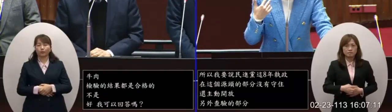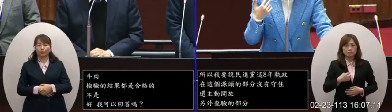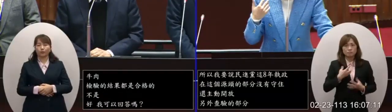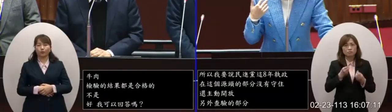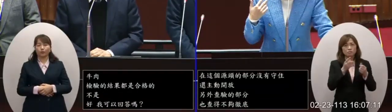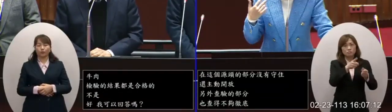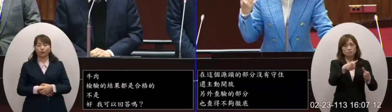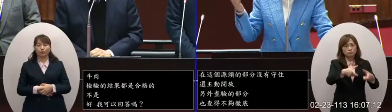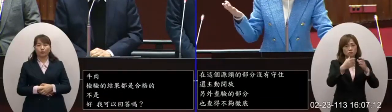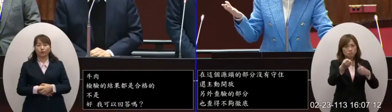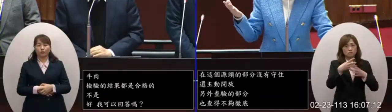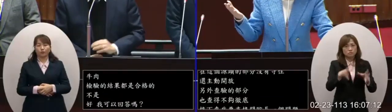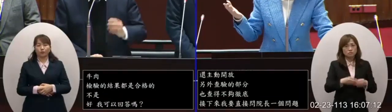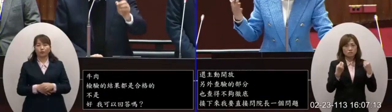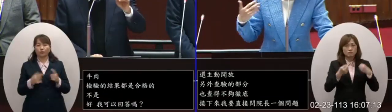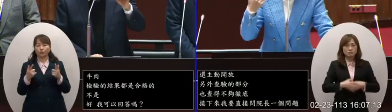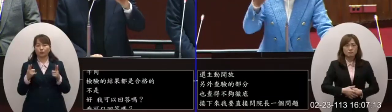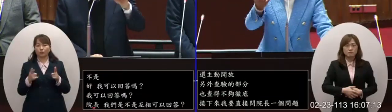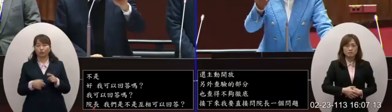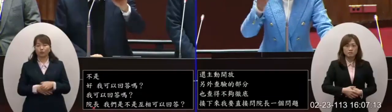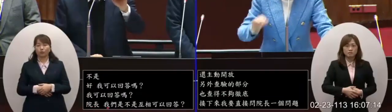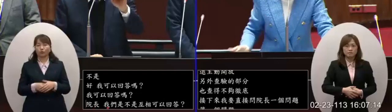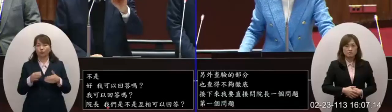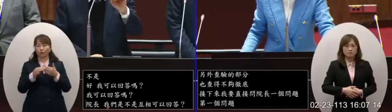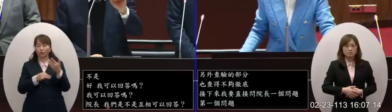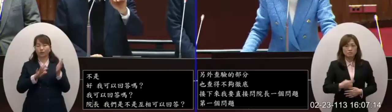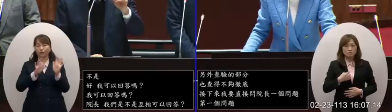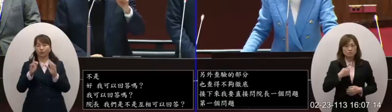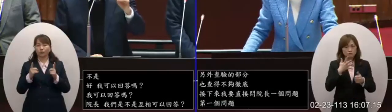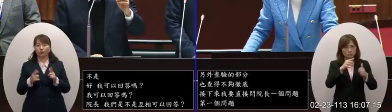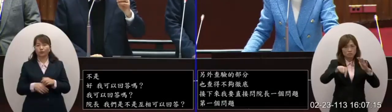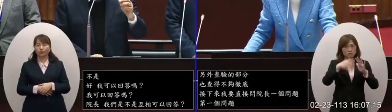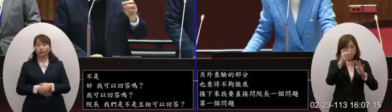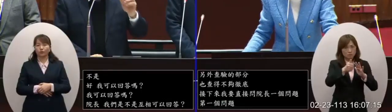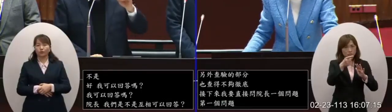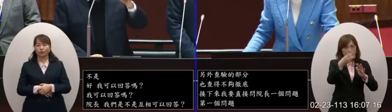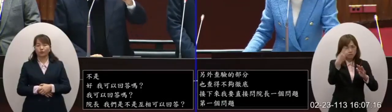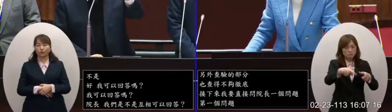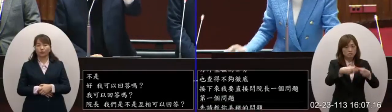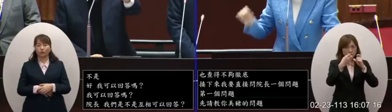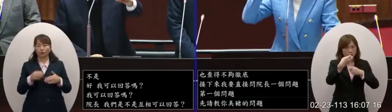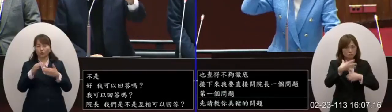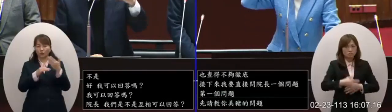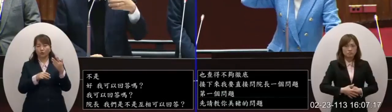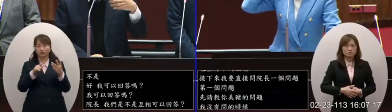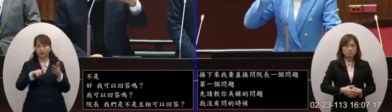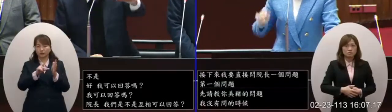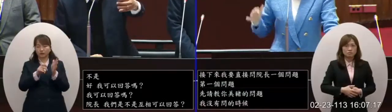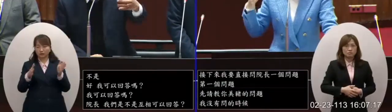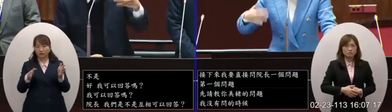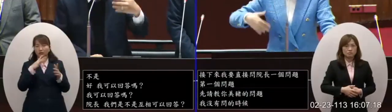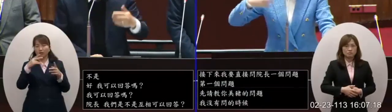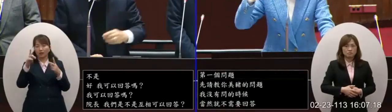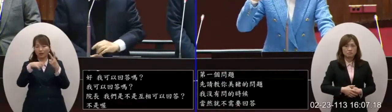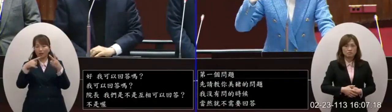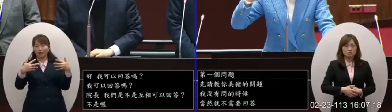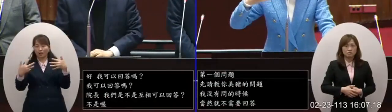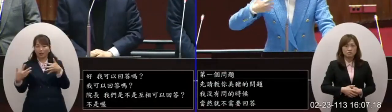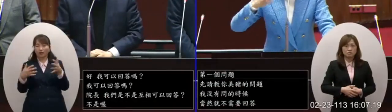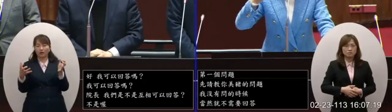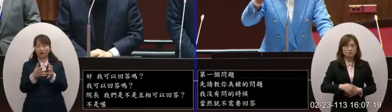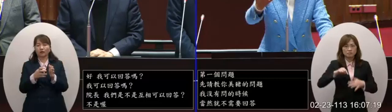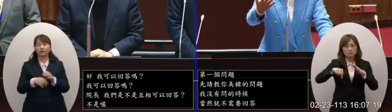候当然就不需要回答，院长。 不是哦， 我有请问院长的时候才要回答，不是什么呢？ 规定是这一个时间是两个人共用